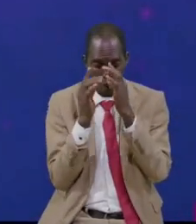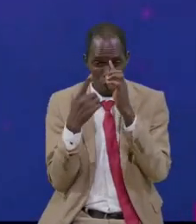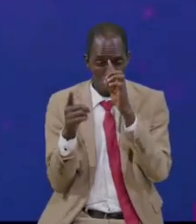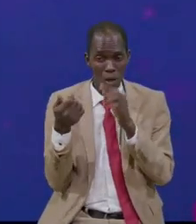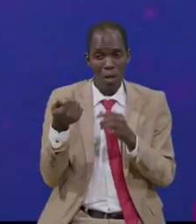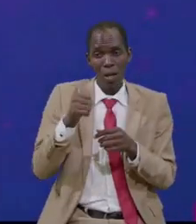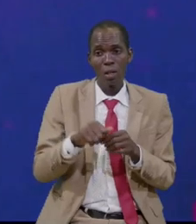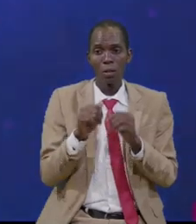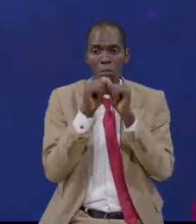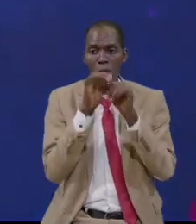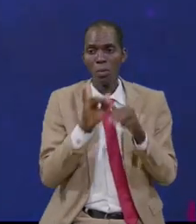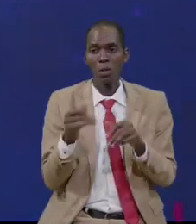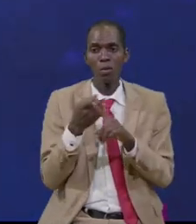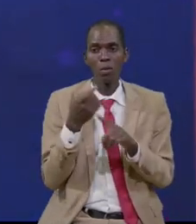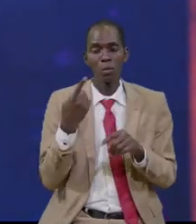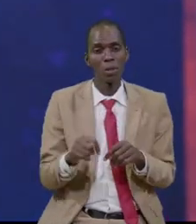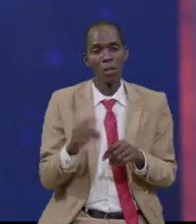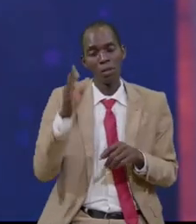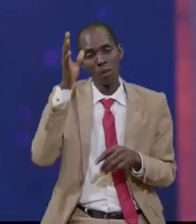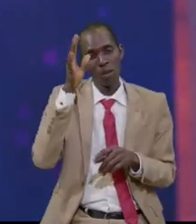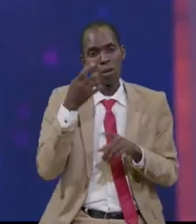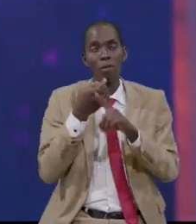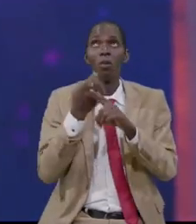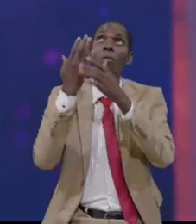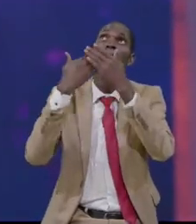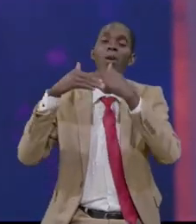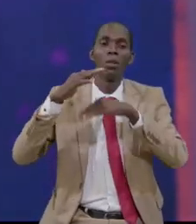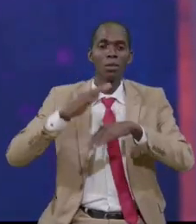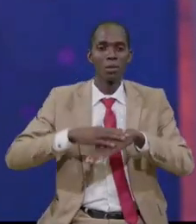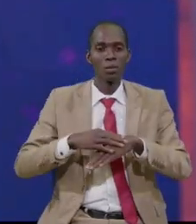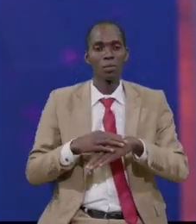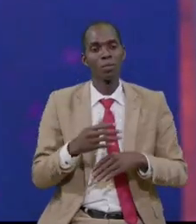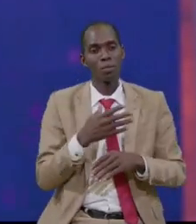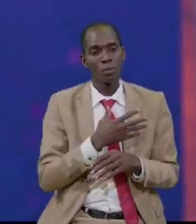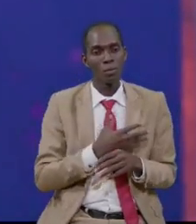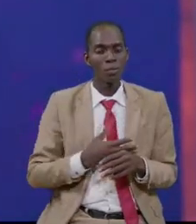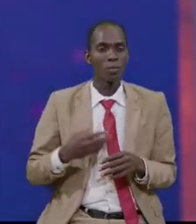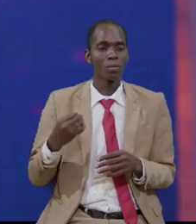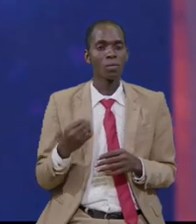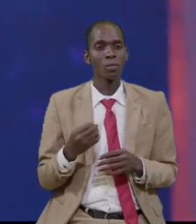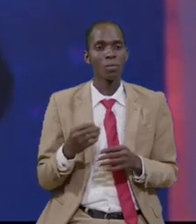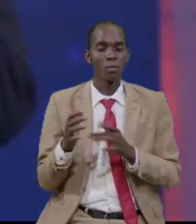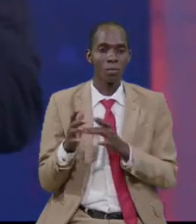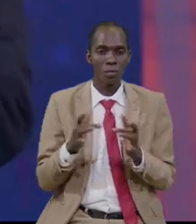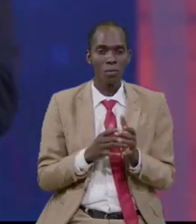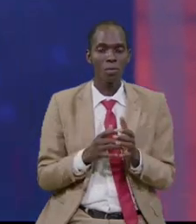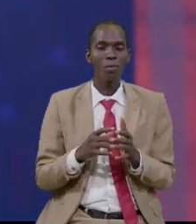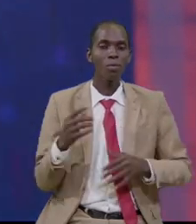une bénédiction du ciel, tu pries au nom de Jésus-Christ. Et Jésus-Christ